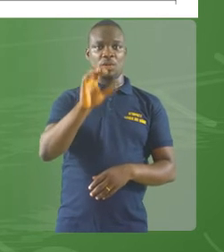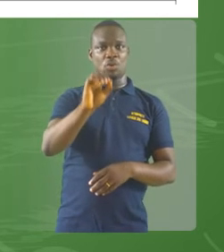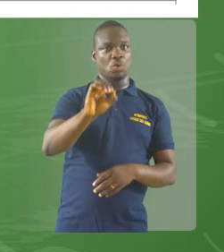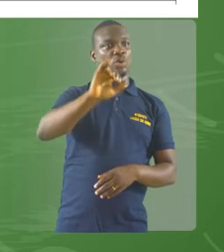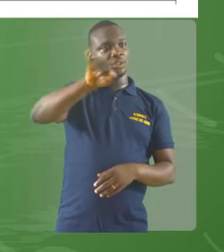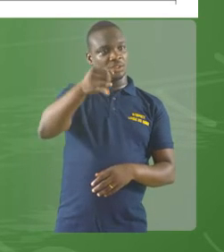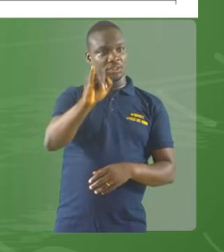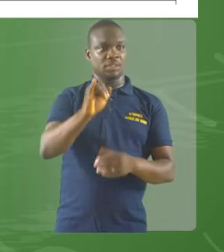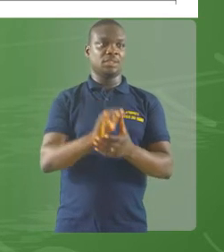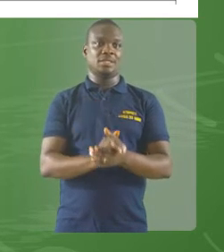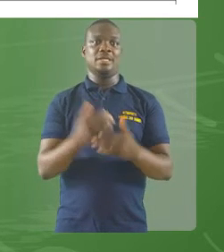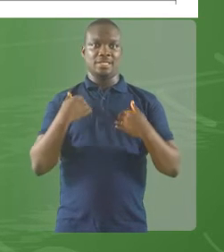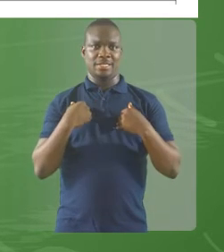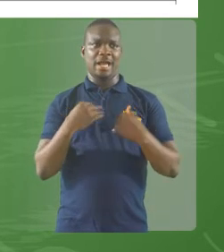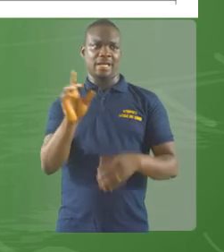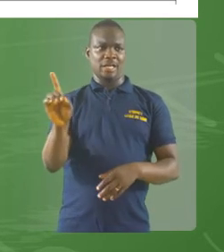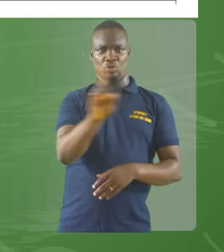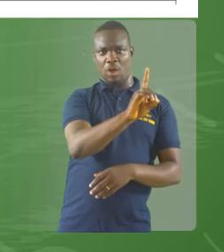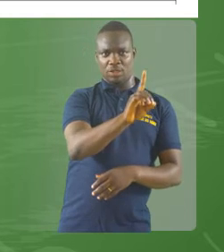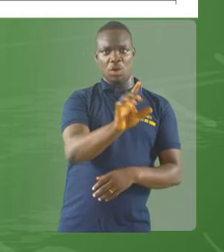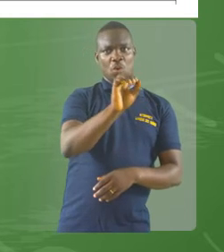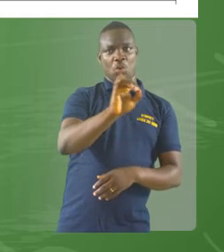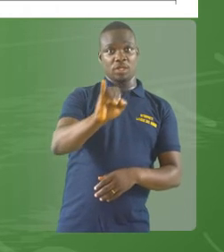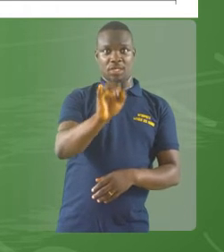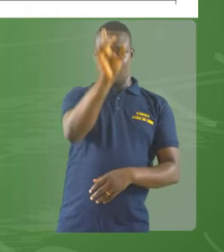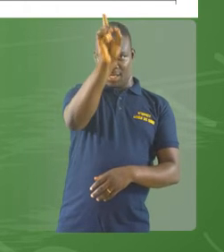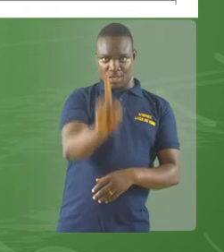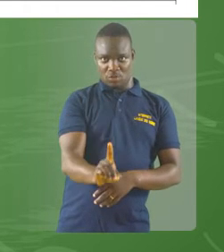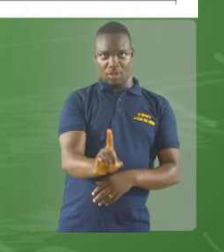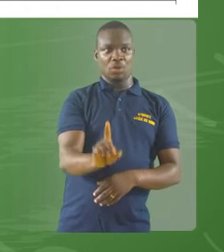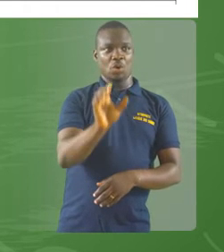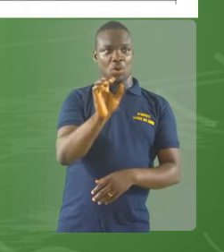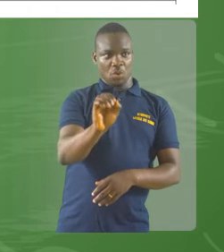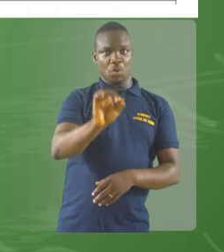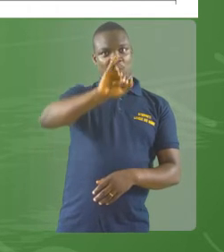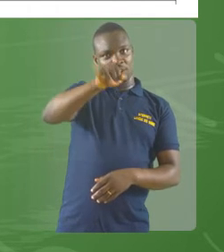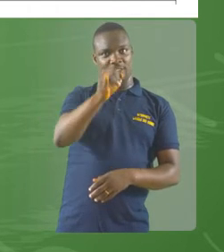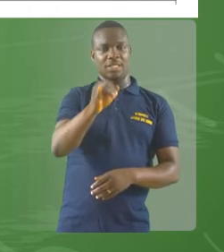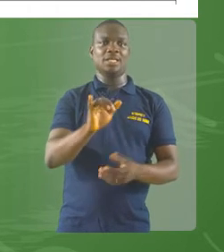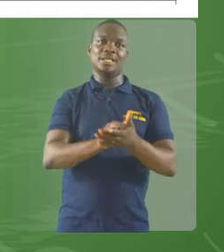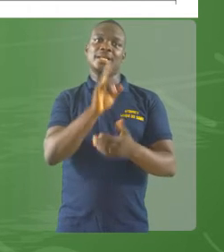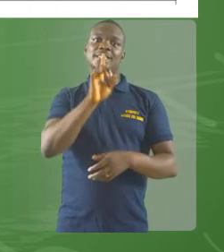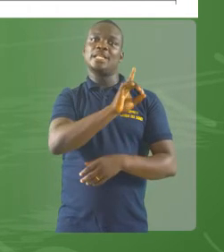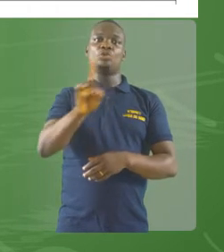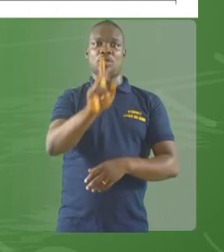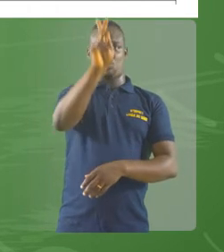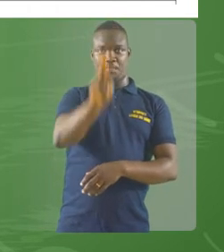définit la droite OI et la droite OJ, qui sont des axes